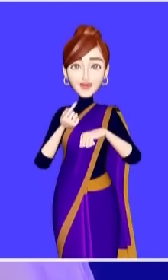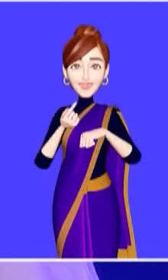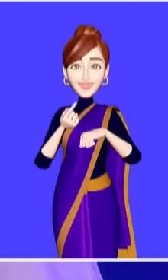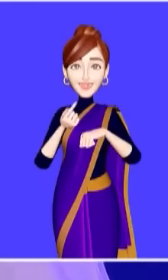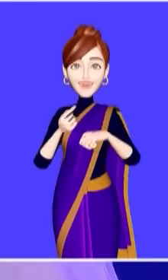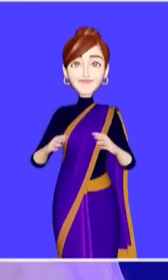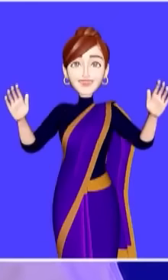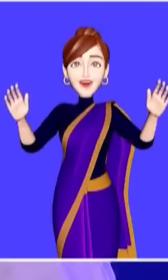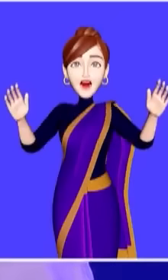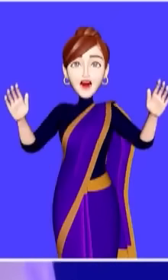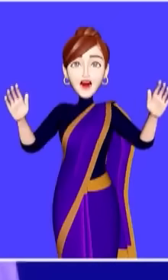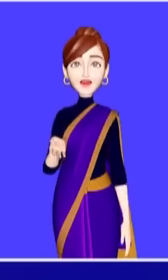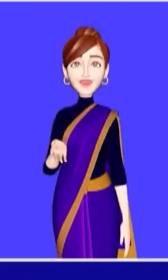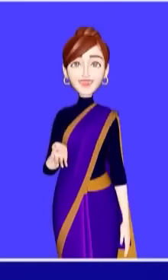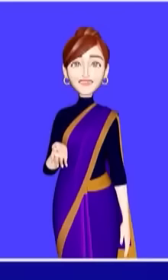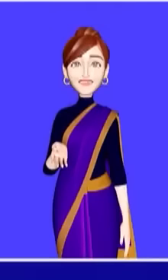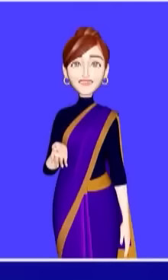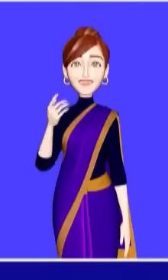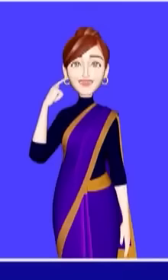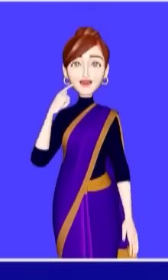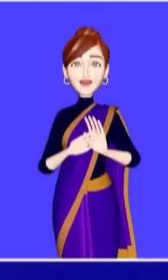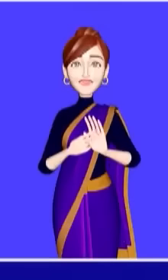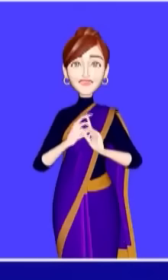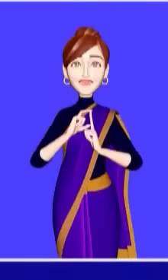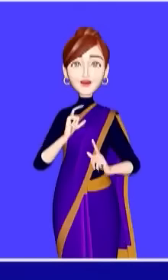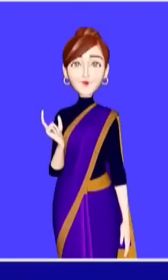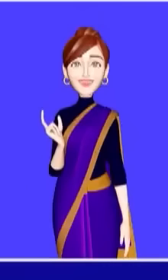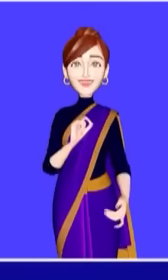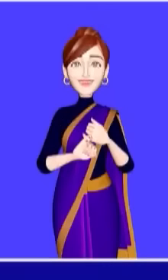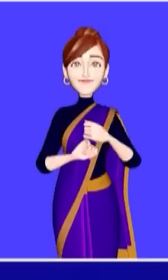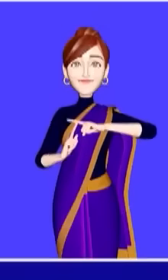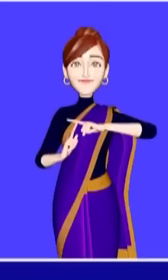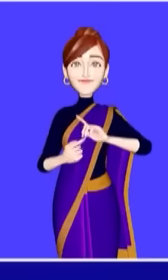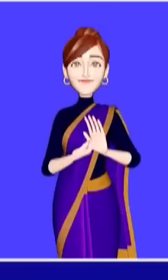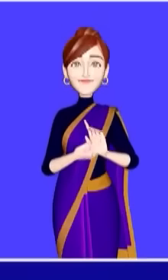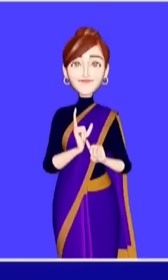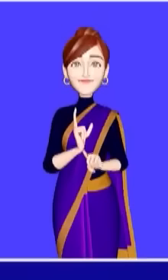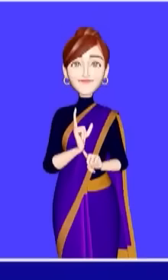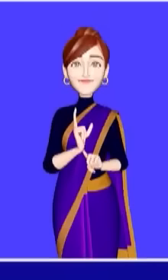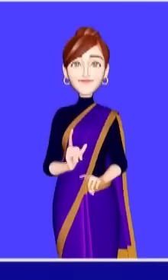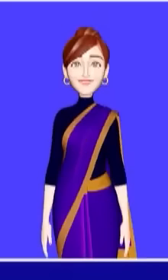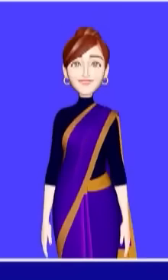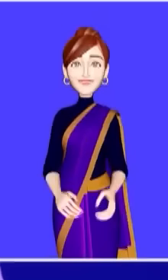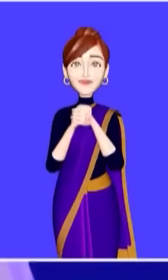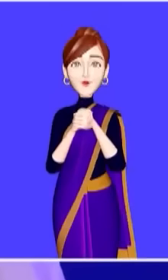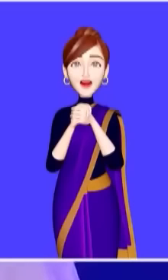डीप फेक्स और फैब्रिकेटेड कंटेंट ओपन सोसाइटीज